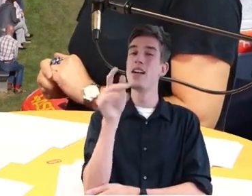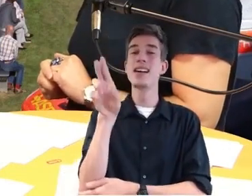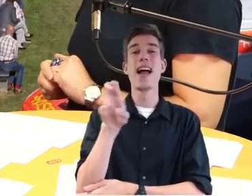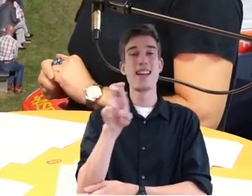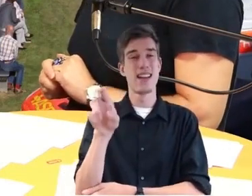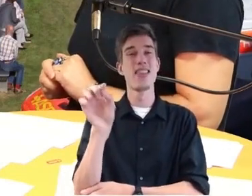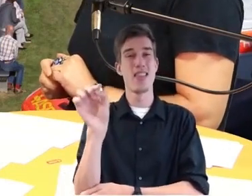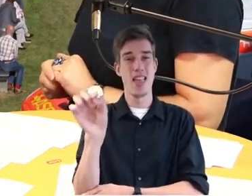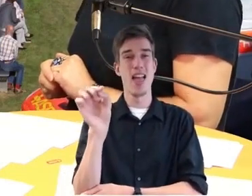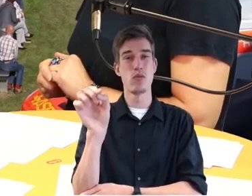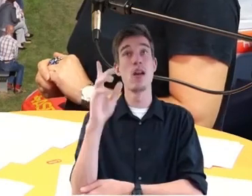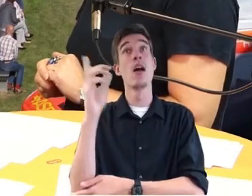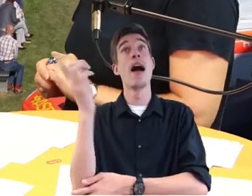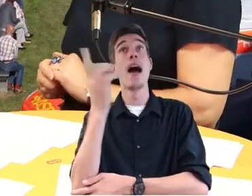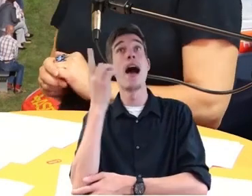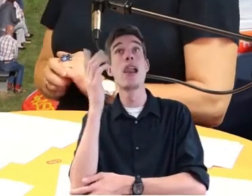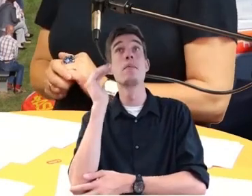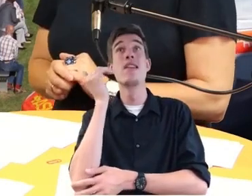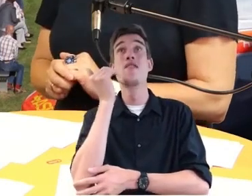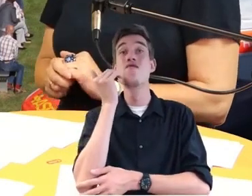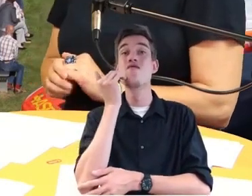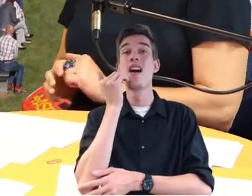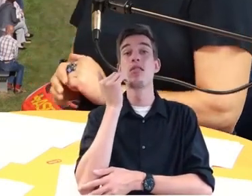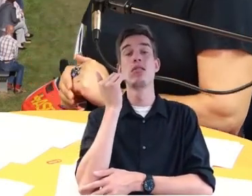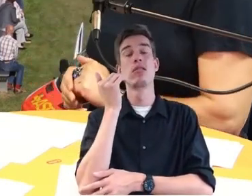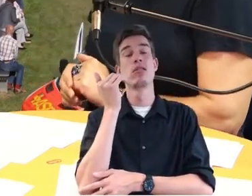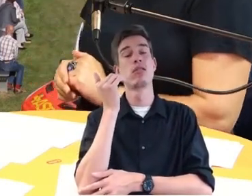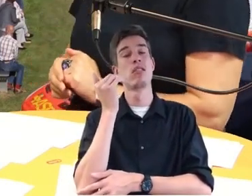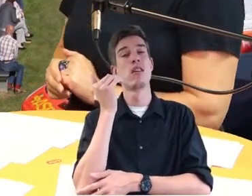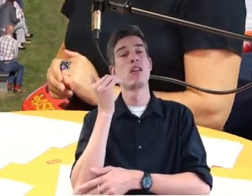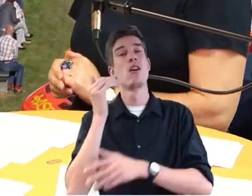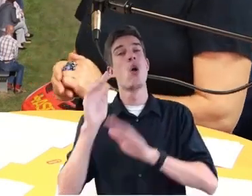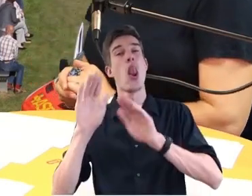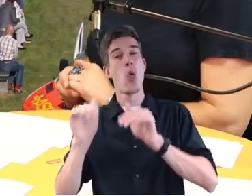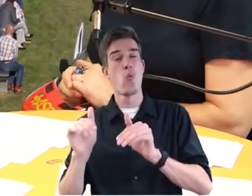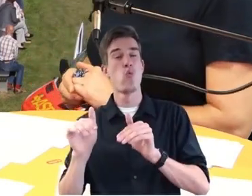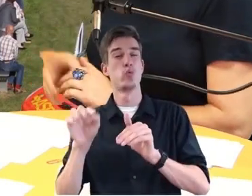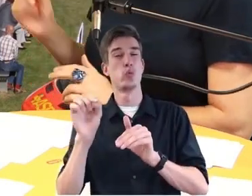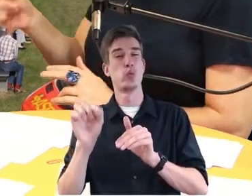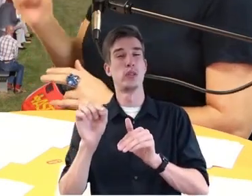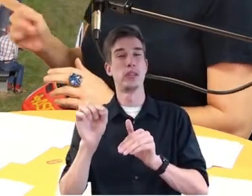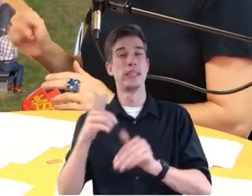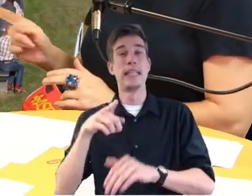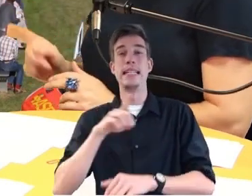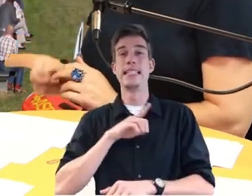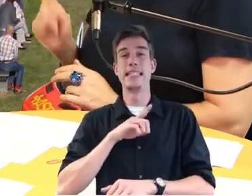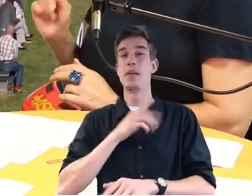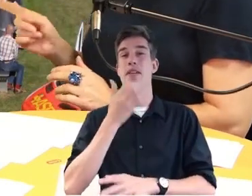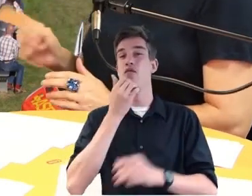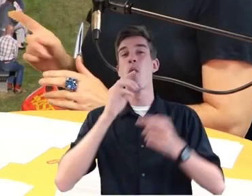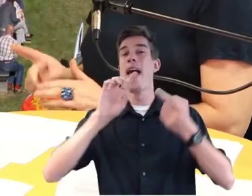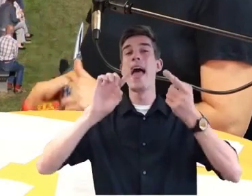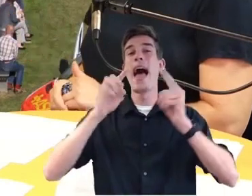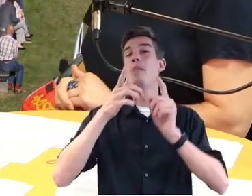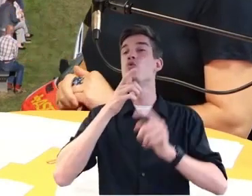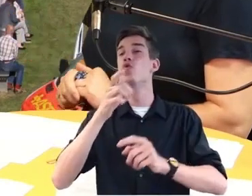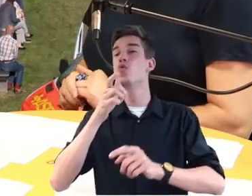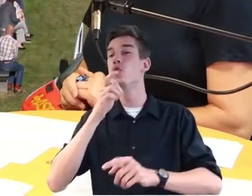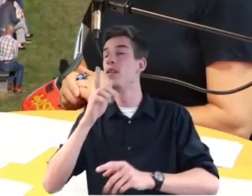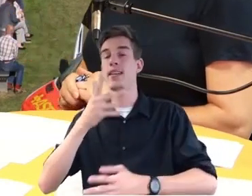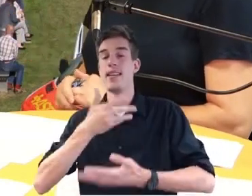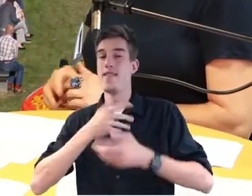und Alarm- und Einsatzplan auch wieder so ein schönes Wort, aber ich benutze nicht die Abkürzung, weil das ist dann irgendwie